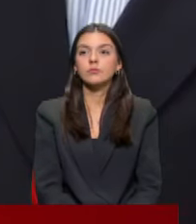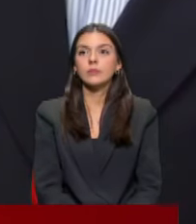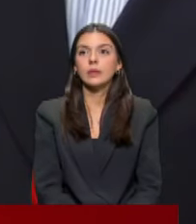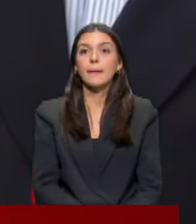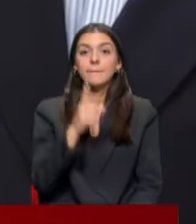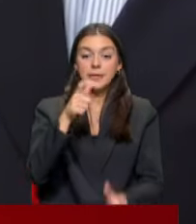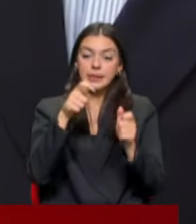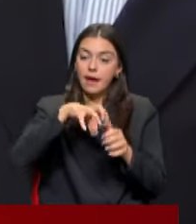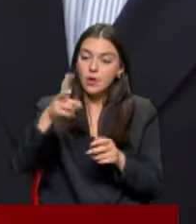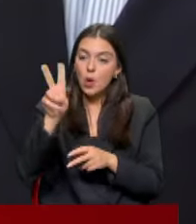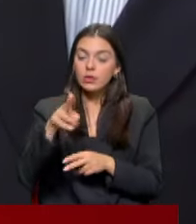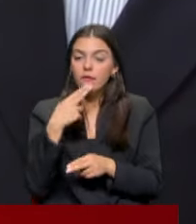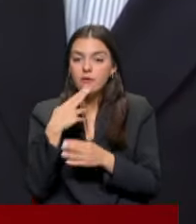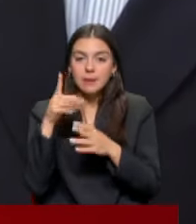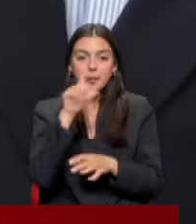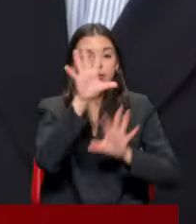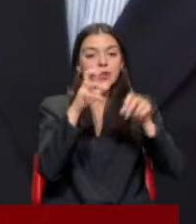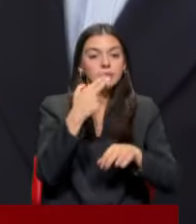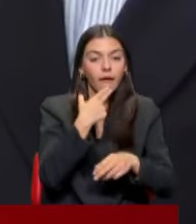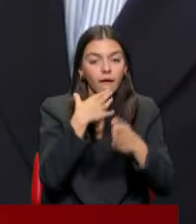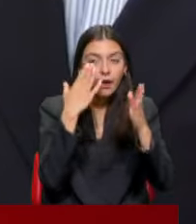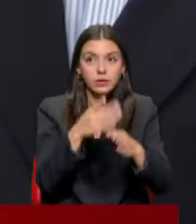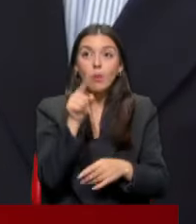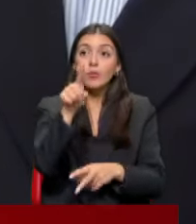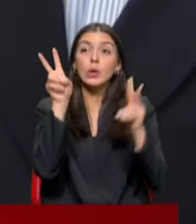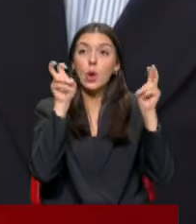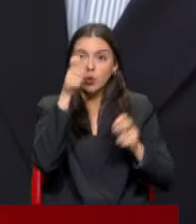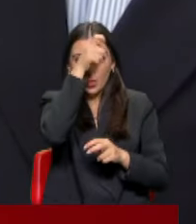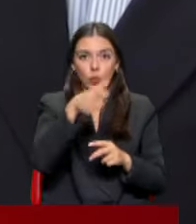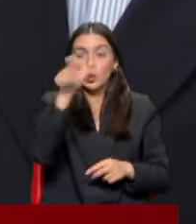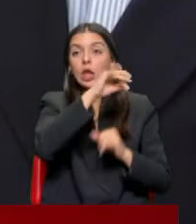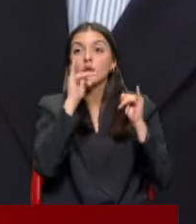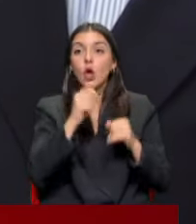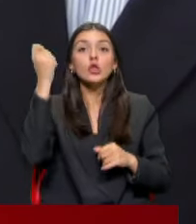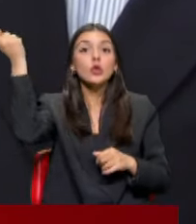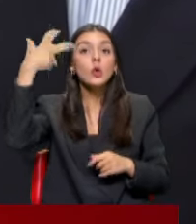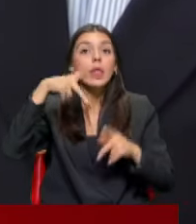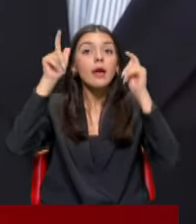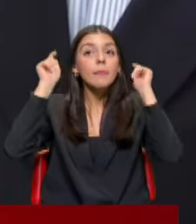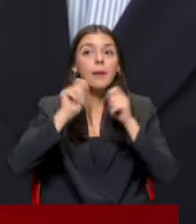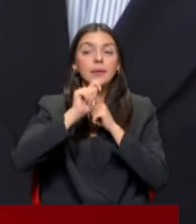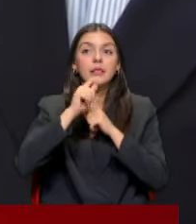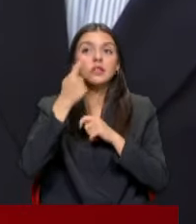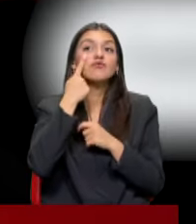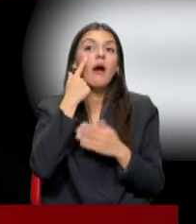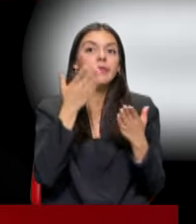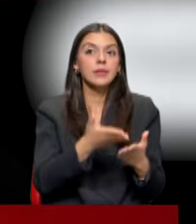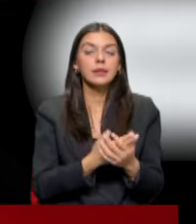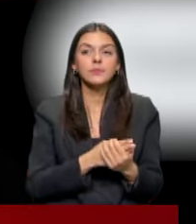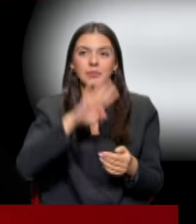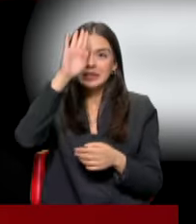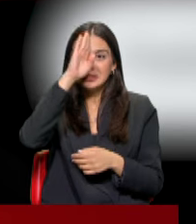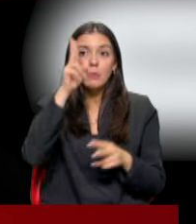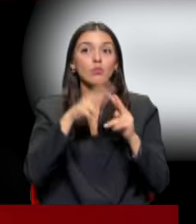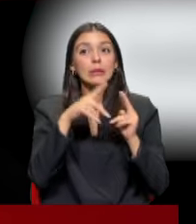Bir yanda öldürülen kadınlar, bir yanda tacize uğrayan kadınlar. Bu konu Türkiye'nin kötü yönetildiğinin tescilinden başka bir şey değil. İstanbul